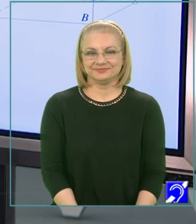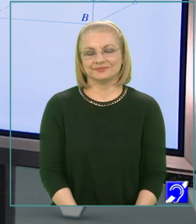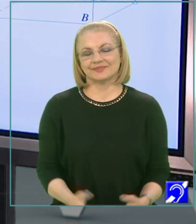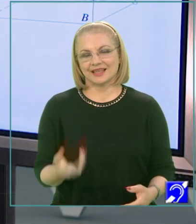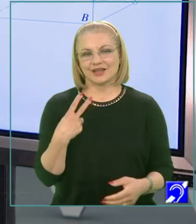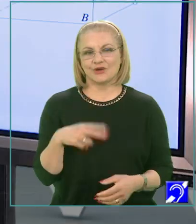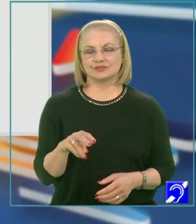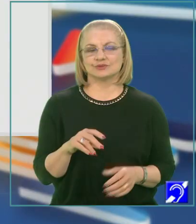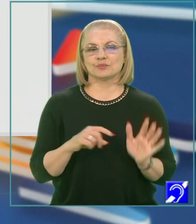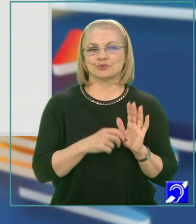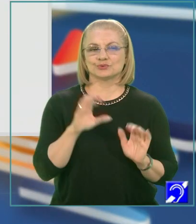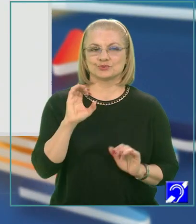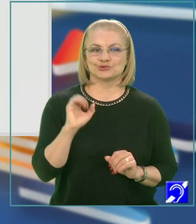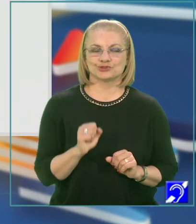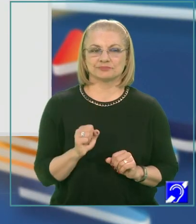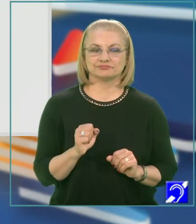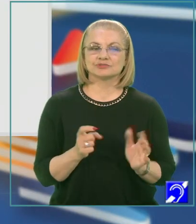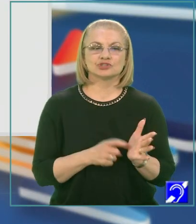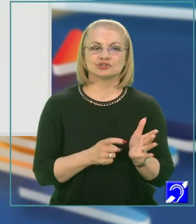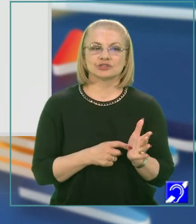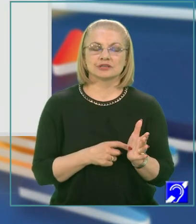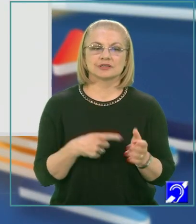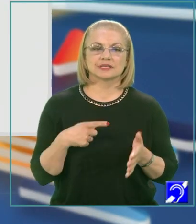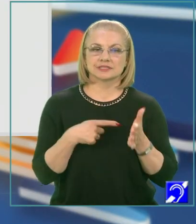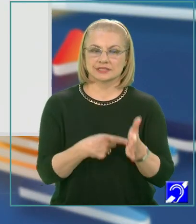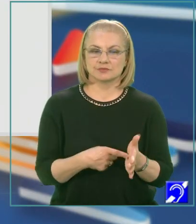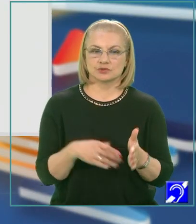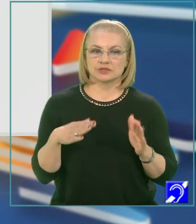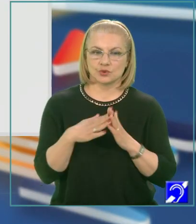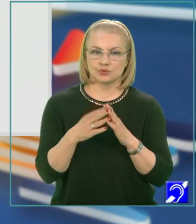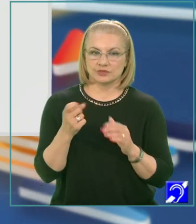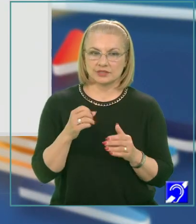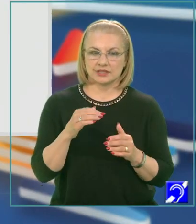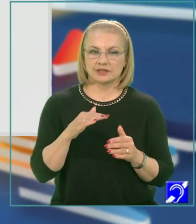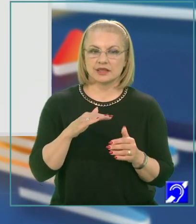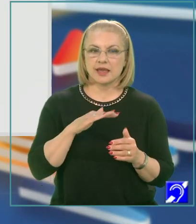Trecem la punctul C. Ni se cere să demonstrăm că unghiul dintre planele